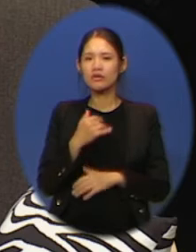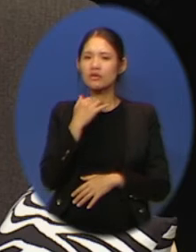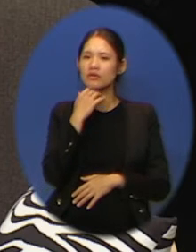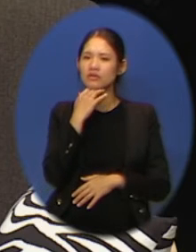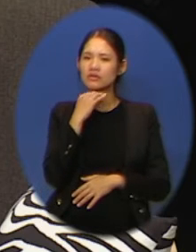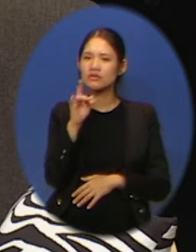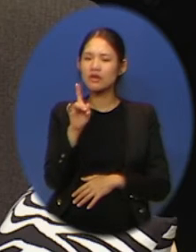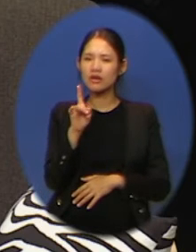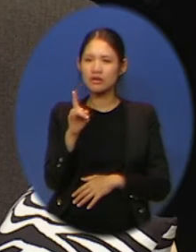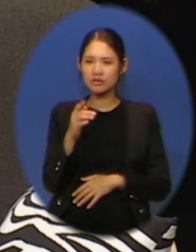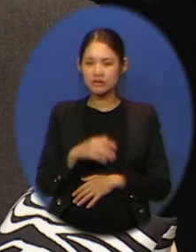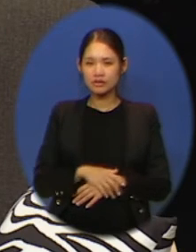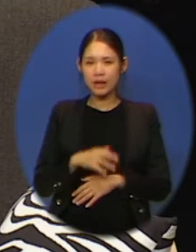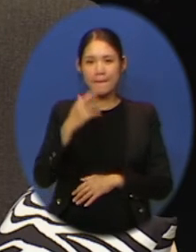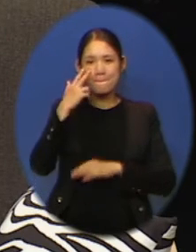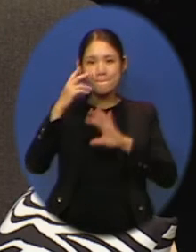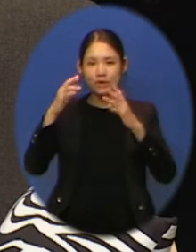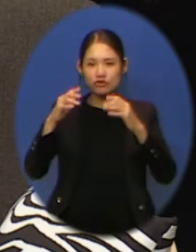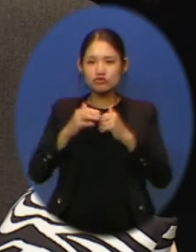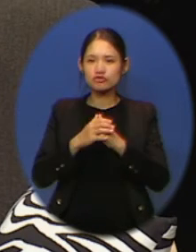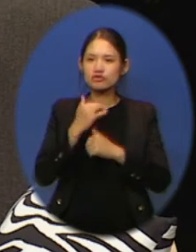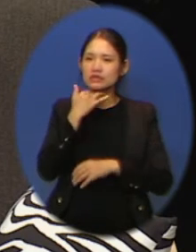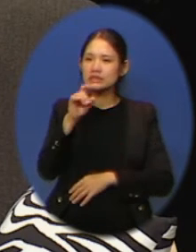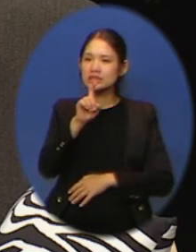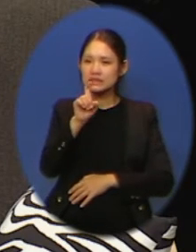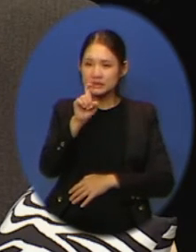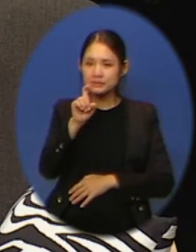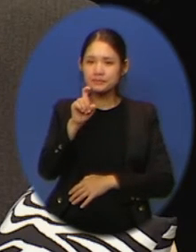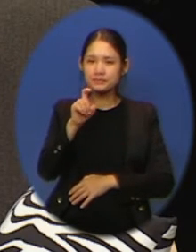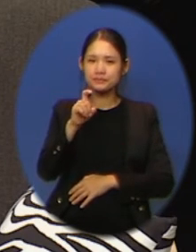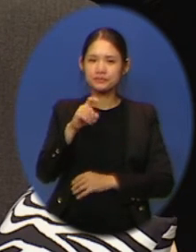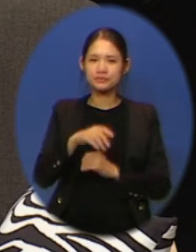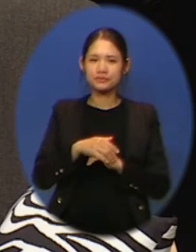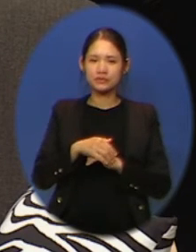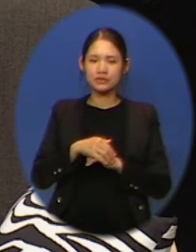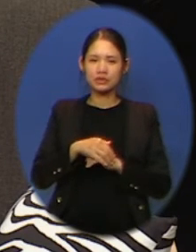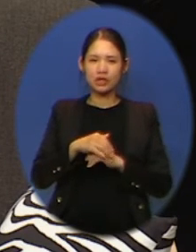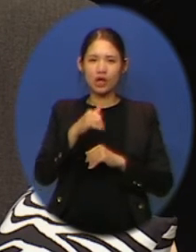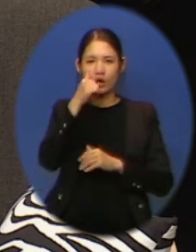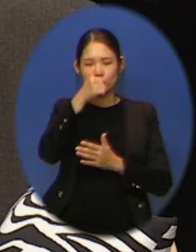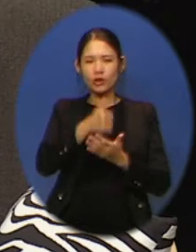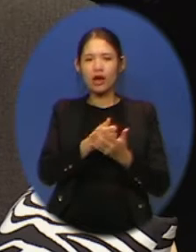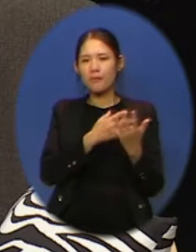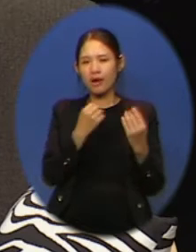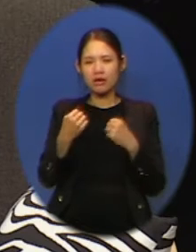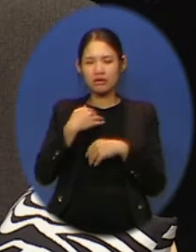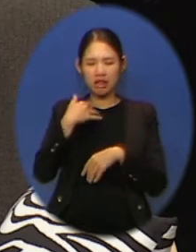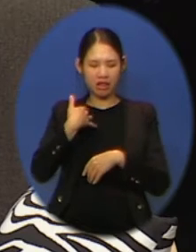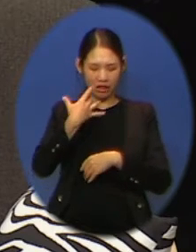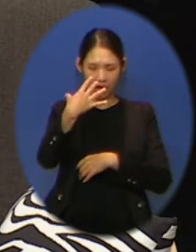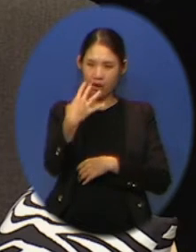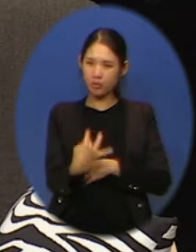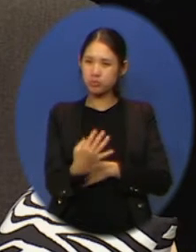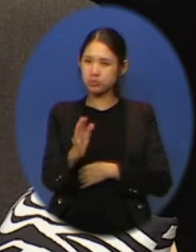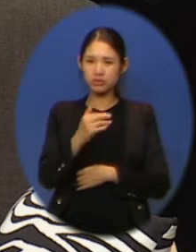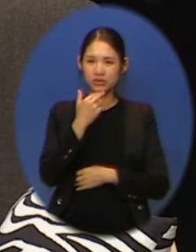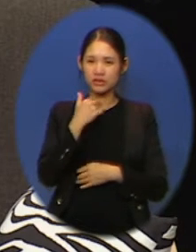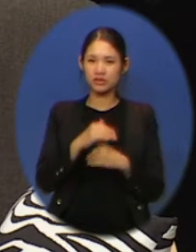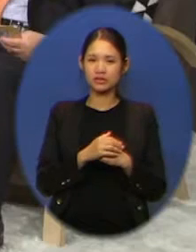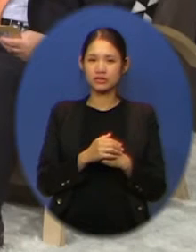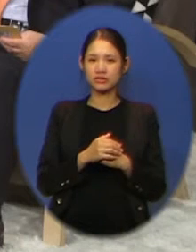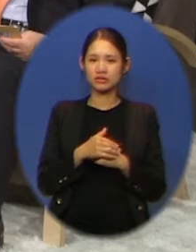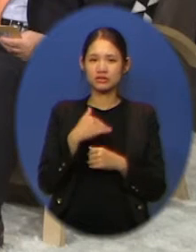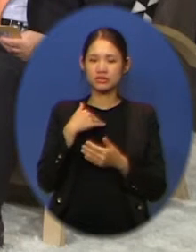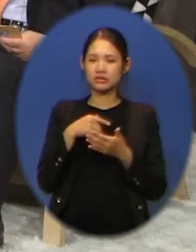티네이저들의 그 범죄가 그게 가장 인기가 있었는데 그거 내가 어울리지 않잖아요. 네. 그래서 나한테 어울리는 거 그걸 들고